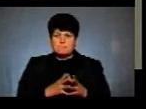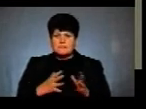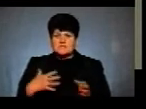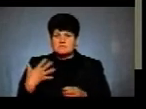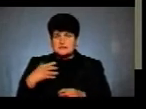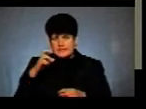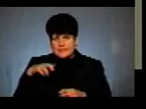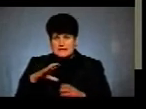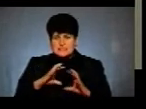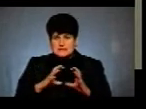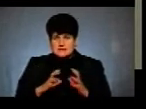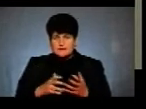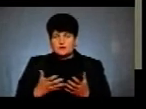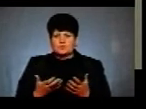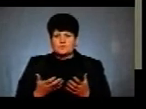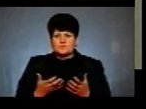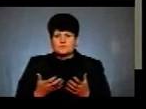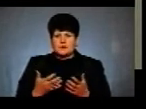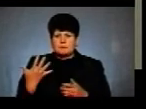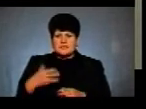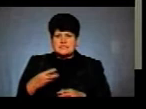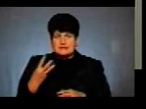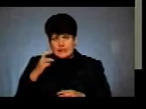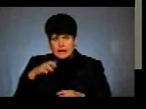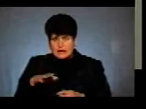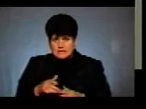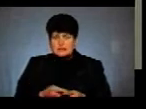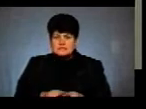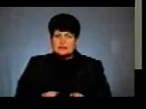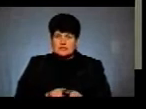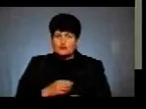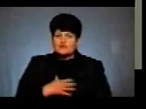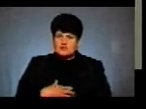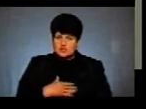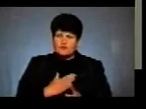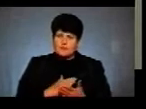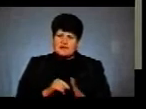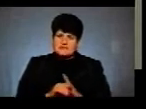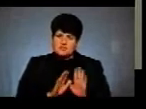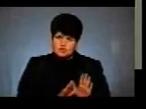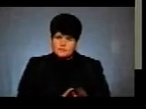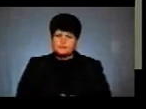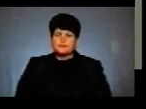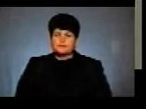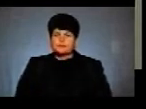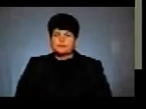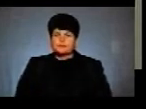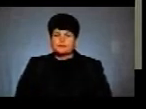50 країн світу, зараз останній показник у нас 53 країни. Це також важливо, до речі, має значення.